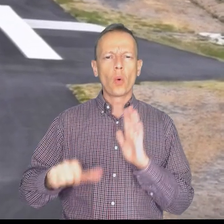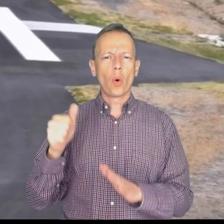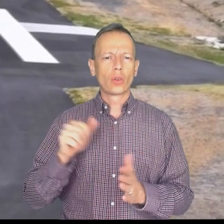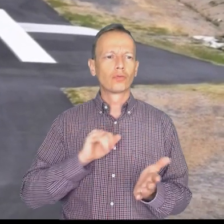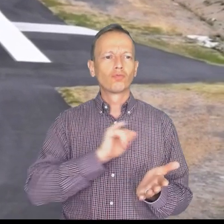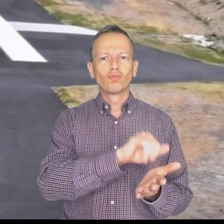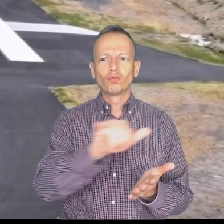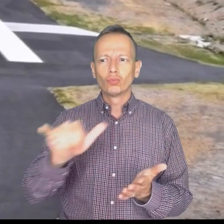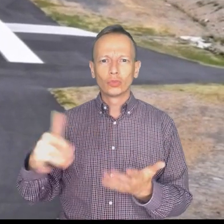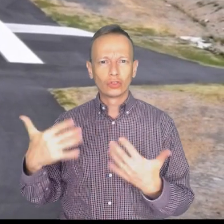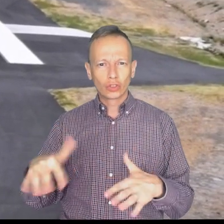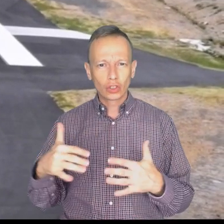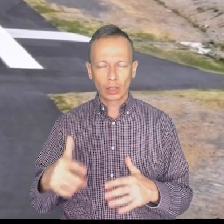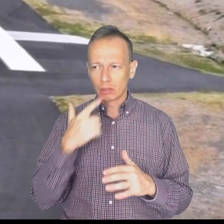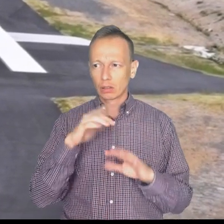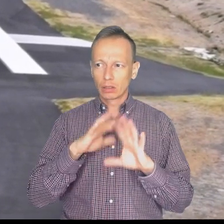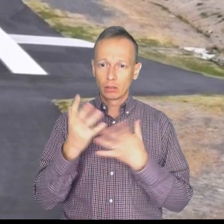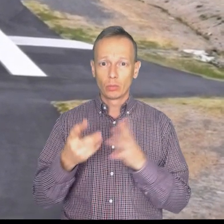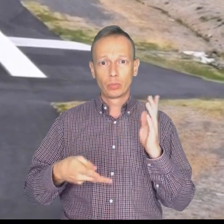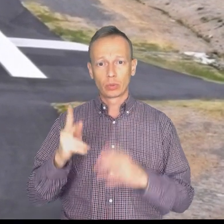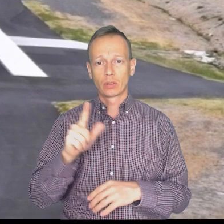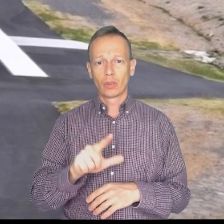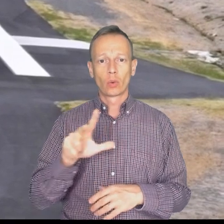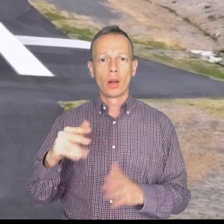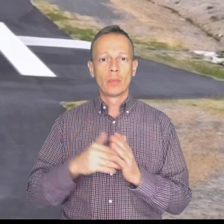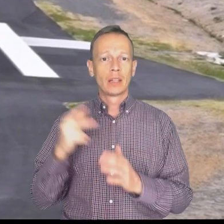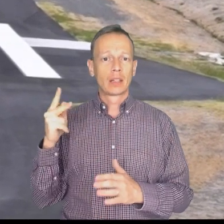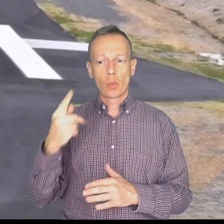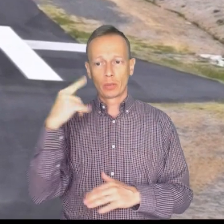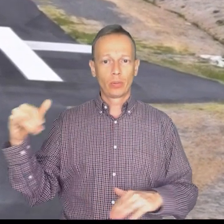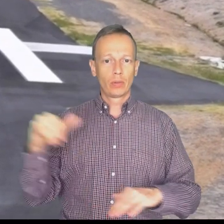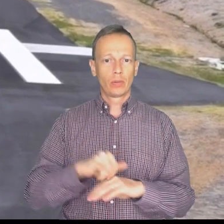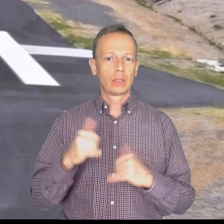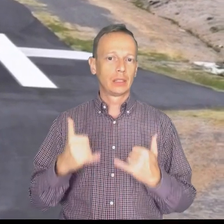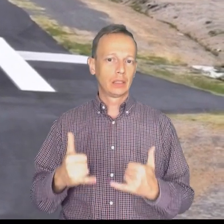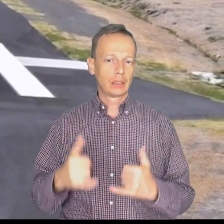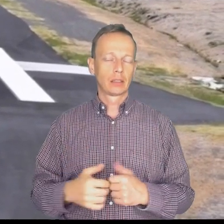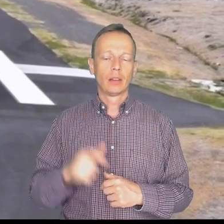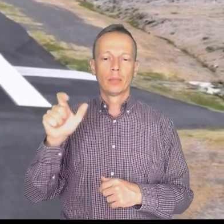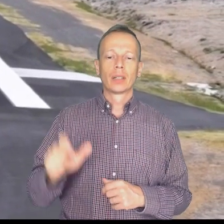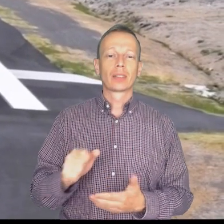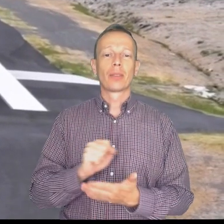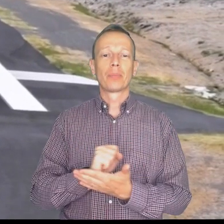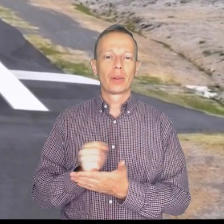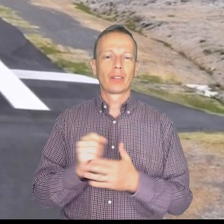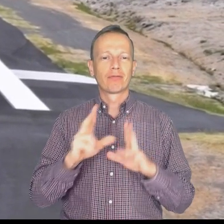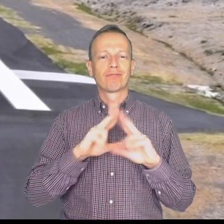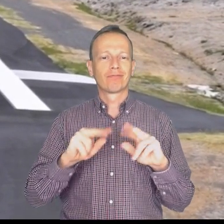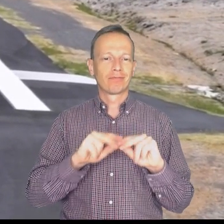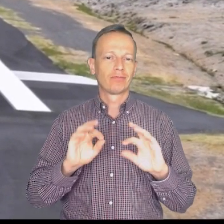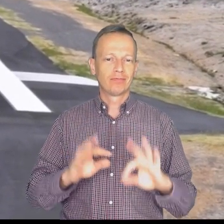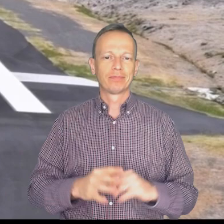planète, soit une distance de plus de 23 000 km. Jean-Michel Ribert, le pilote, nous en dit plus au micro de Lionel